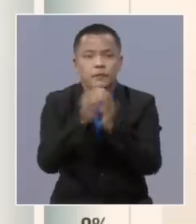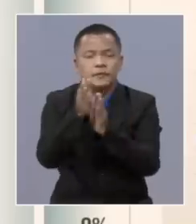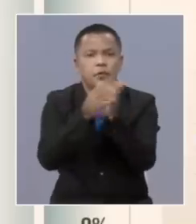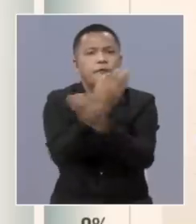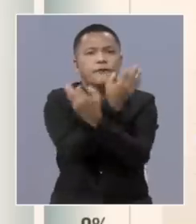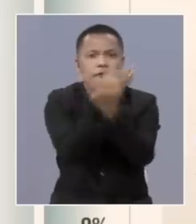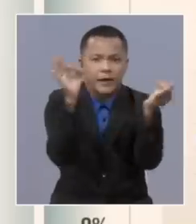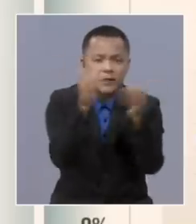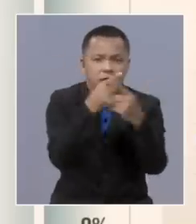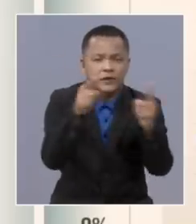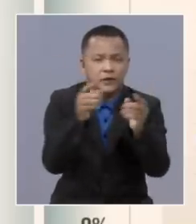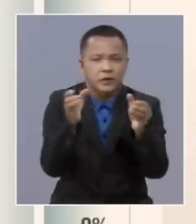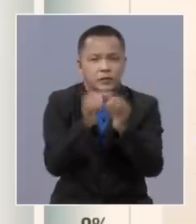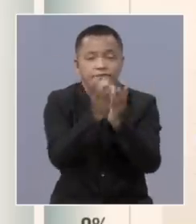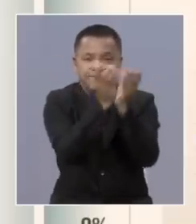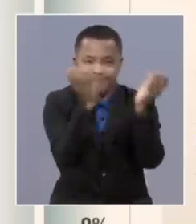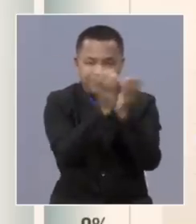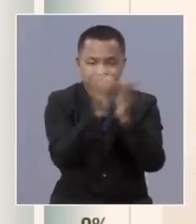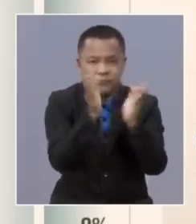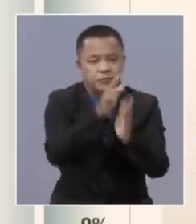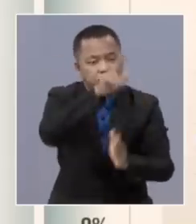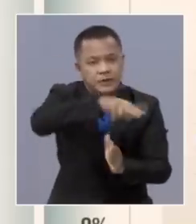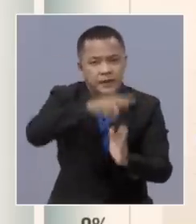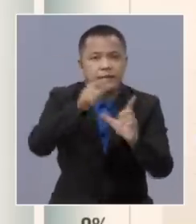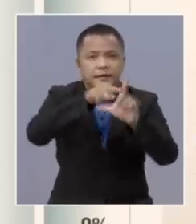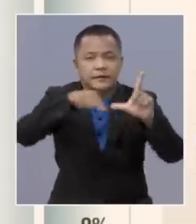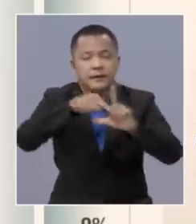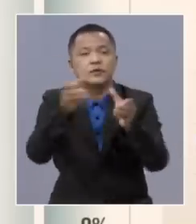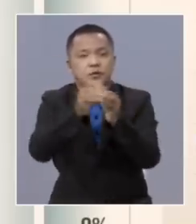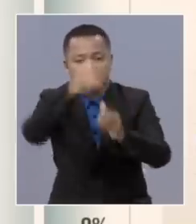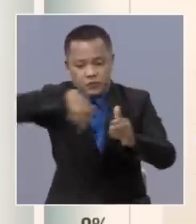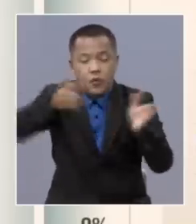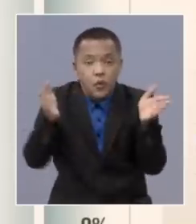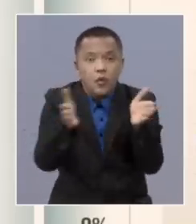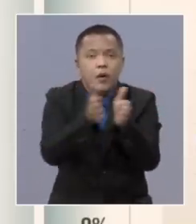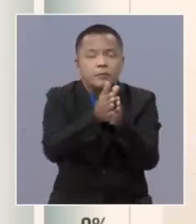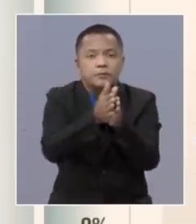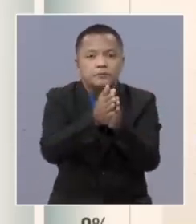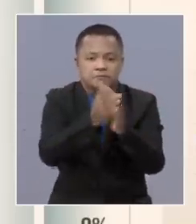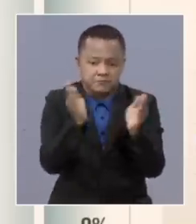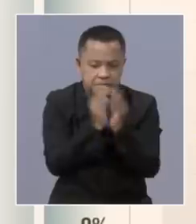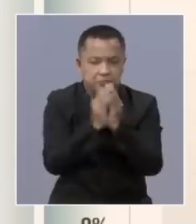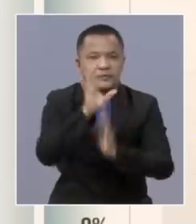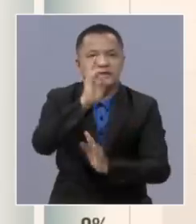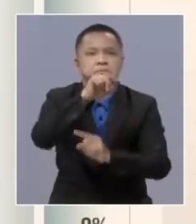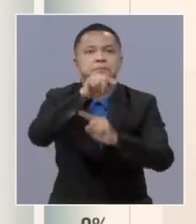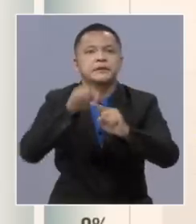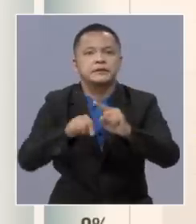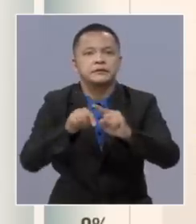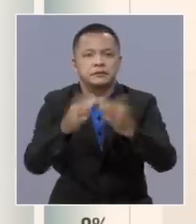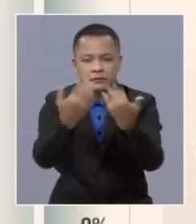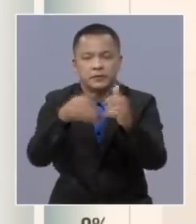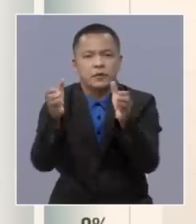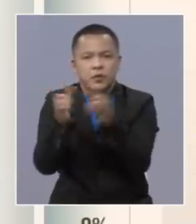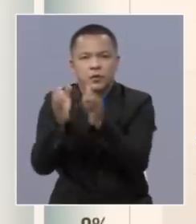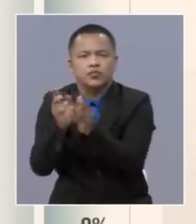สรีนิยมประชาธิปไตยที่มีทั้งเพื่อไทยก้าวไกลและพรรคอื่นๆรวมกันเนี่ยกินคะแนนไปกว่า 70% นะครับส่วน